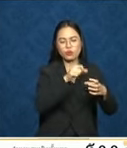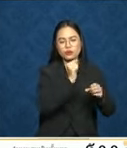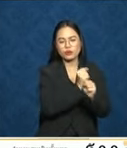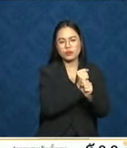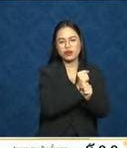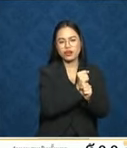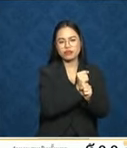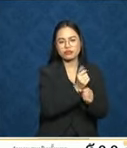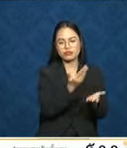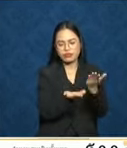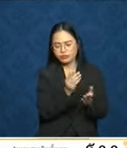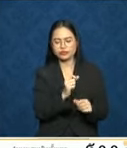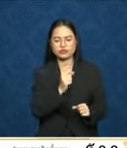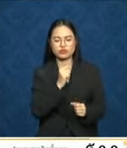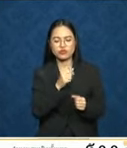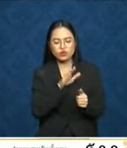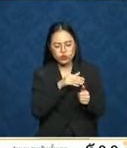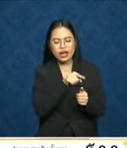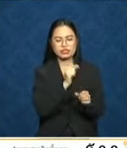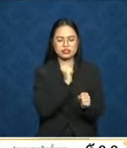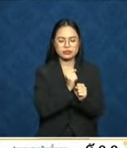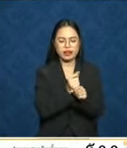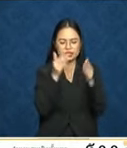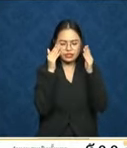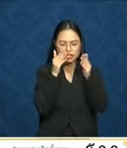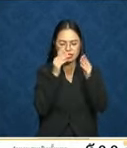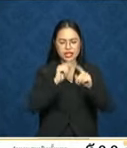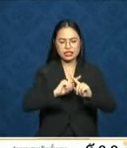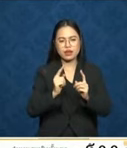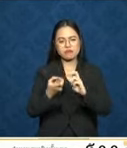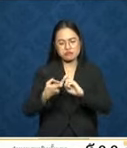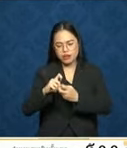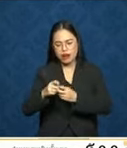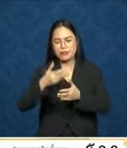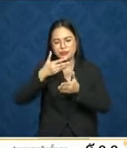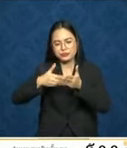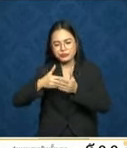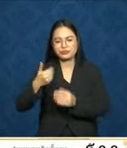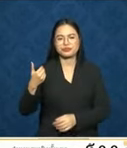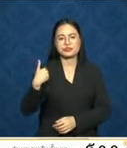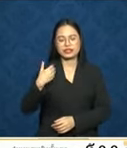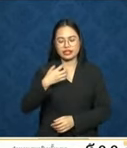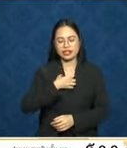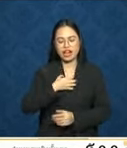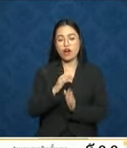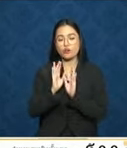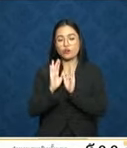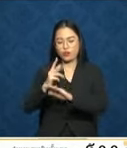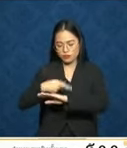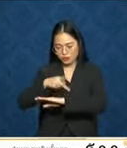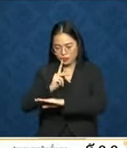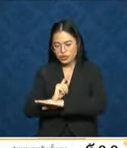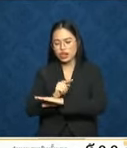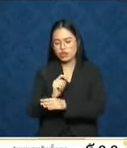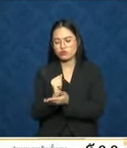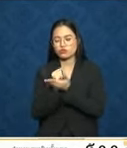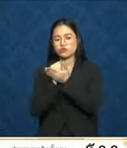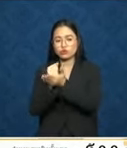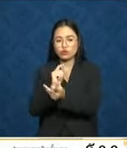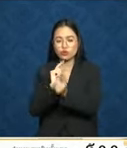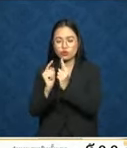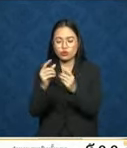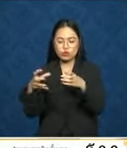องนะครับที่ตั้งใจทำงานอย่างหนักนะครับแต่ก็ด้วยข้อจำกัดหลายๆอย่างนะครับยังไงผมจึงฝากท่านประธานนะครับประสานไปยัง